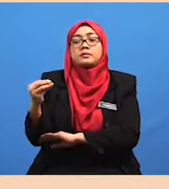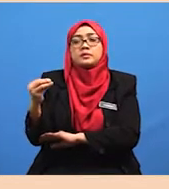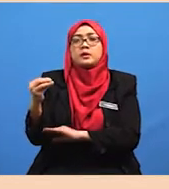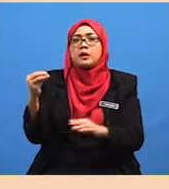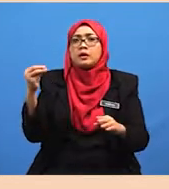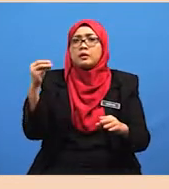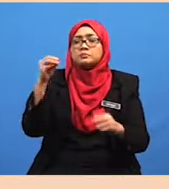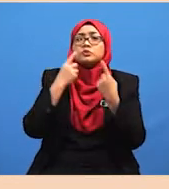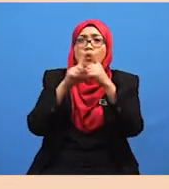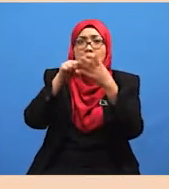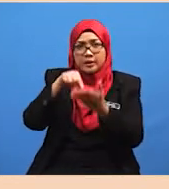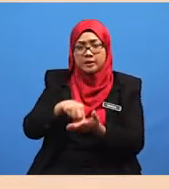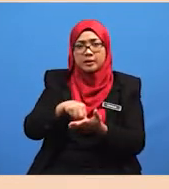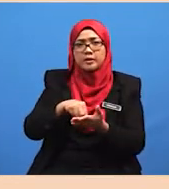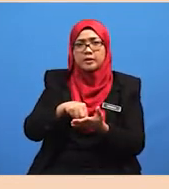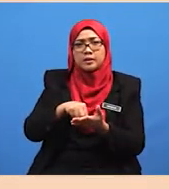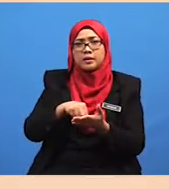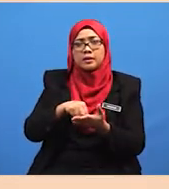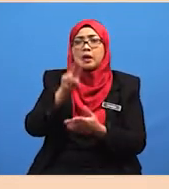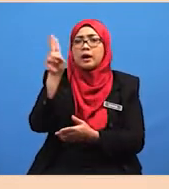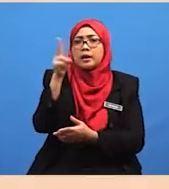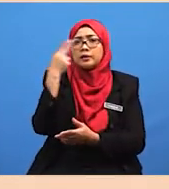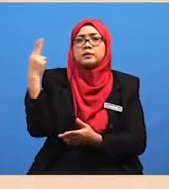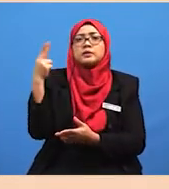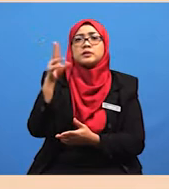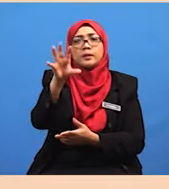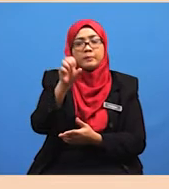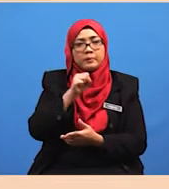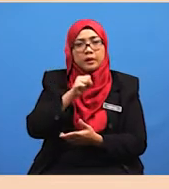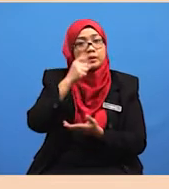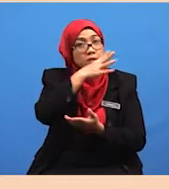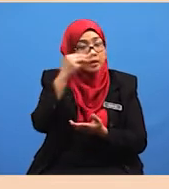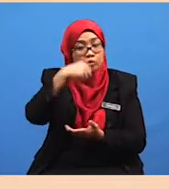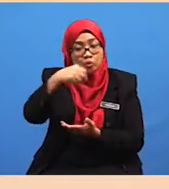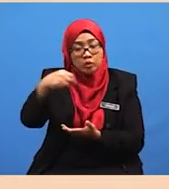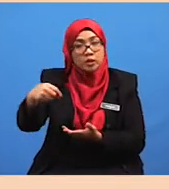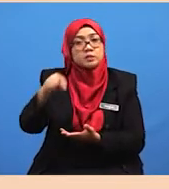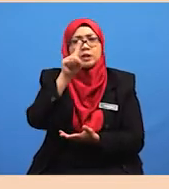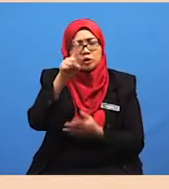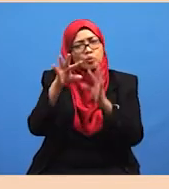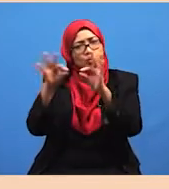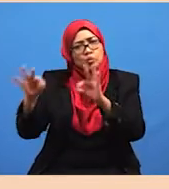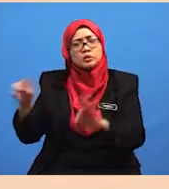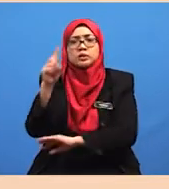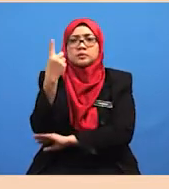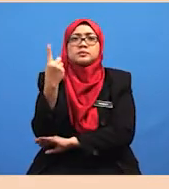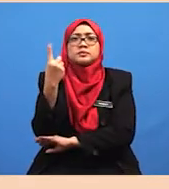uraian saja sifat pribadi usaha penjahit ketika